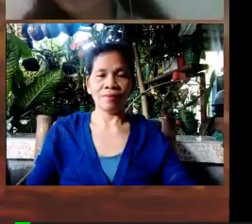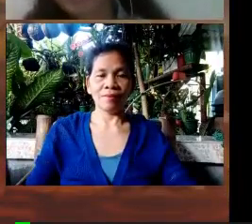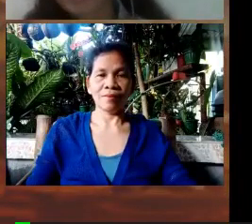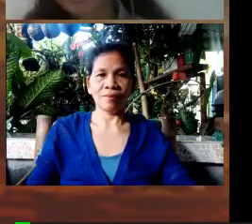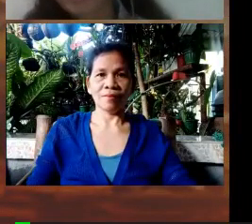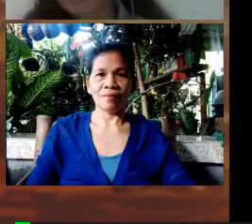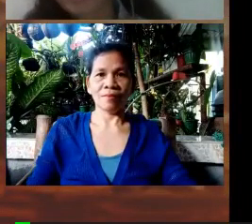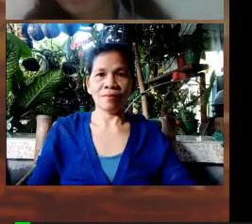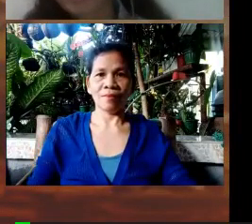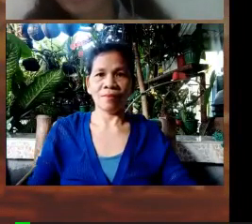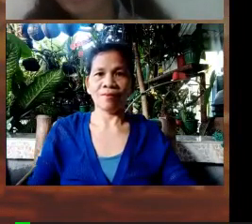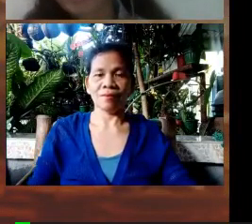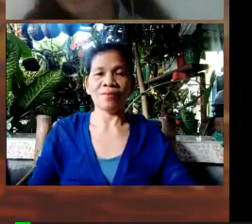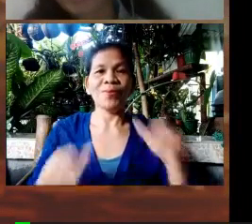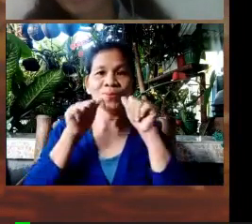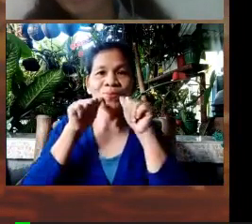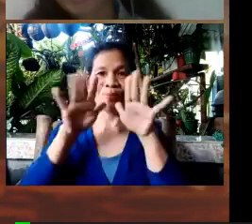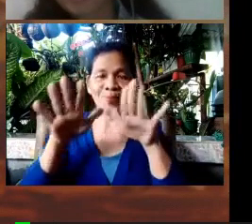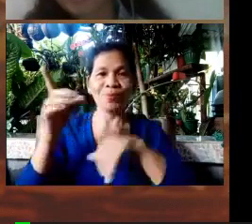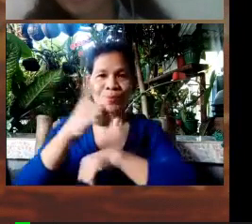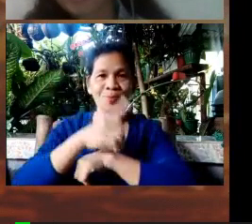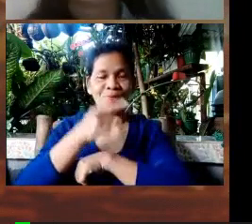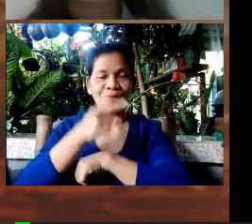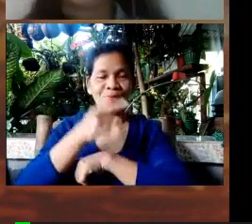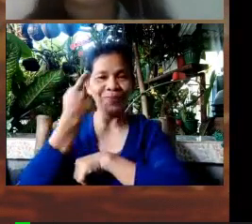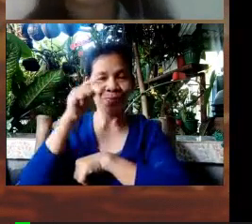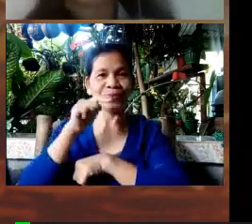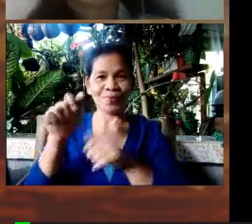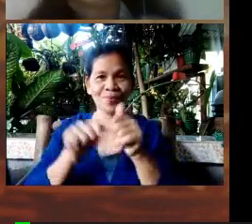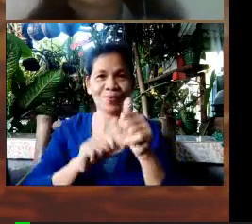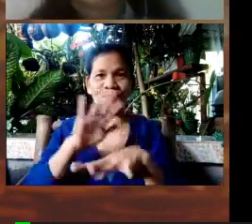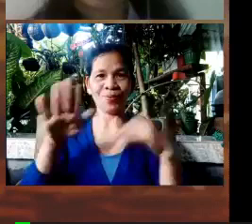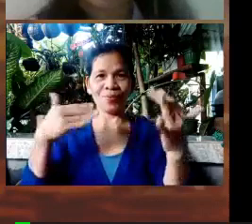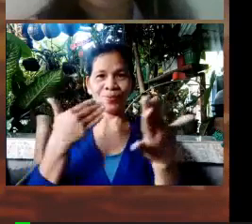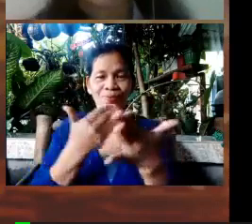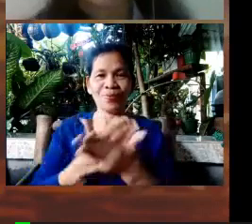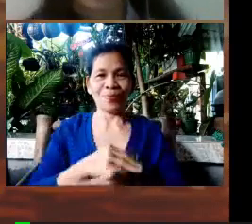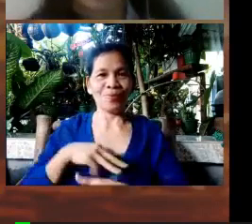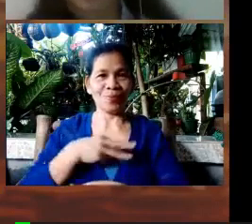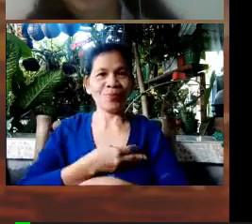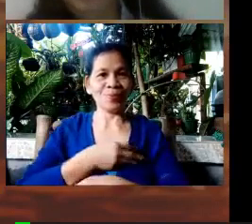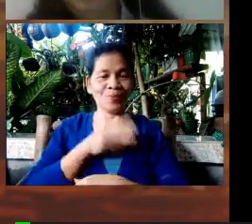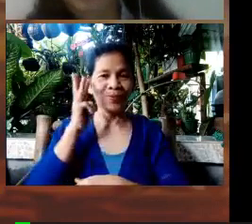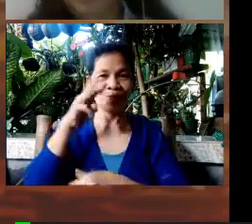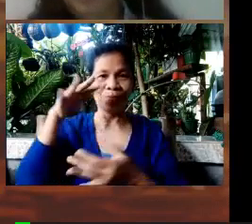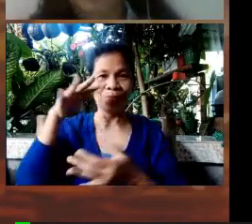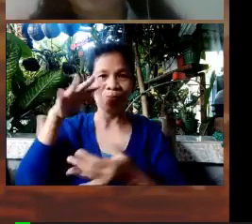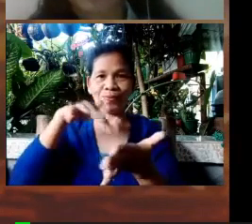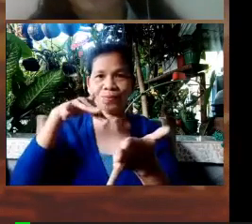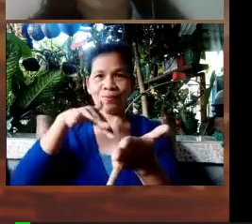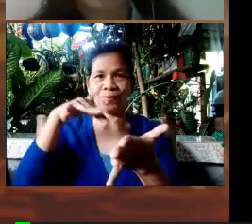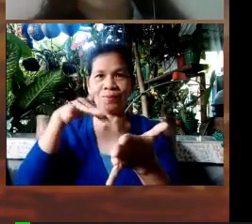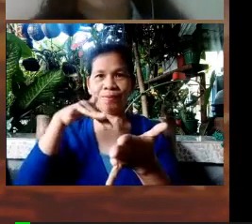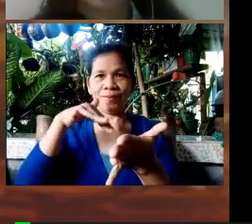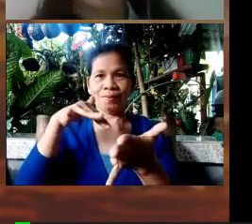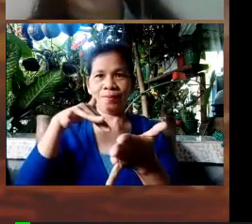Isa magpagpalang araw po ulit sa ating lahat. Ating pong pag-aaral po ngayon ay